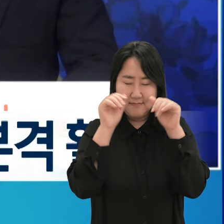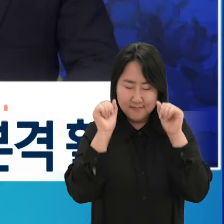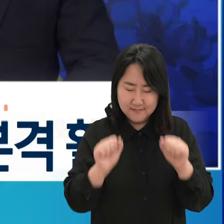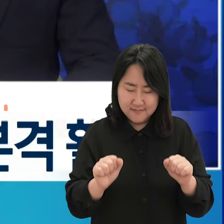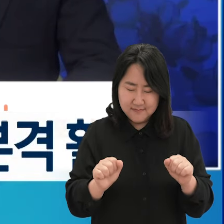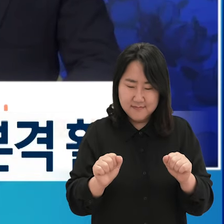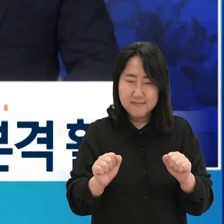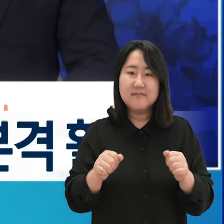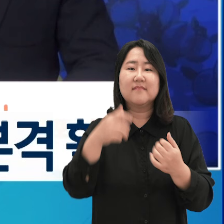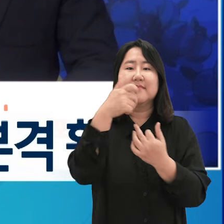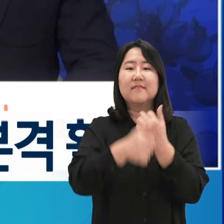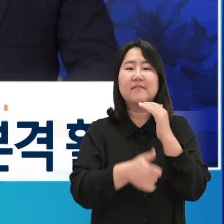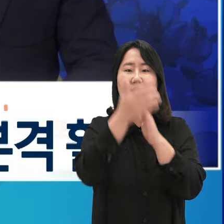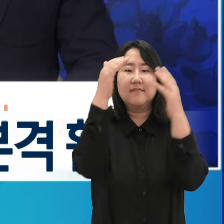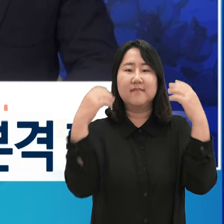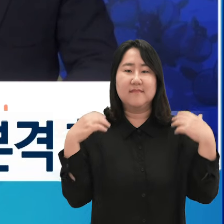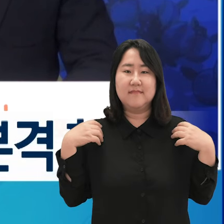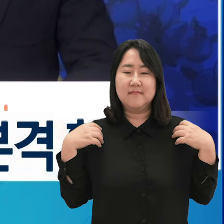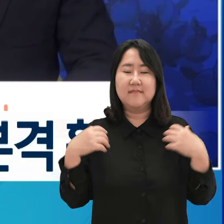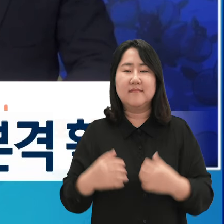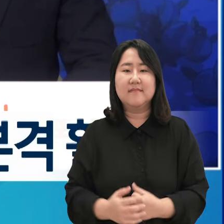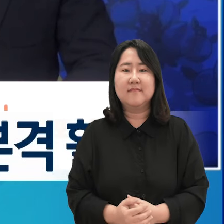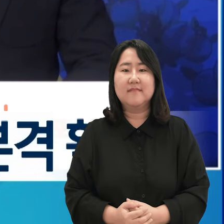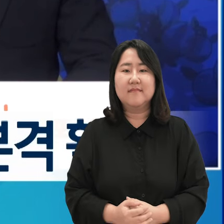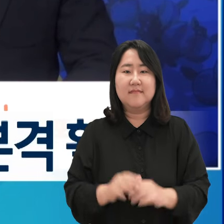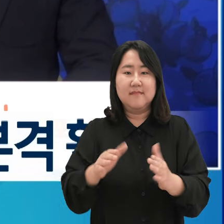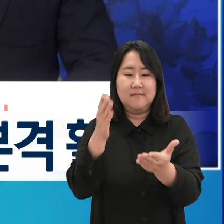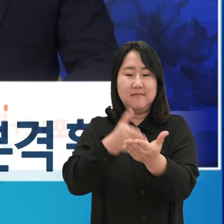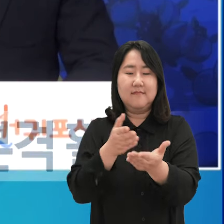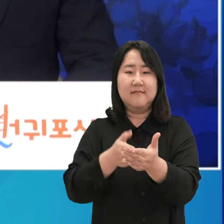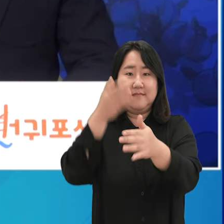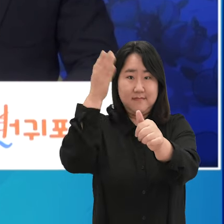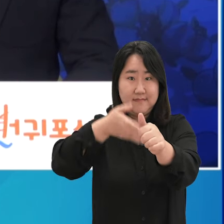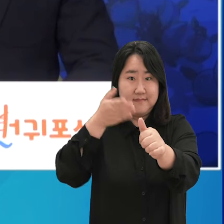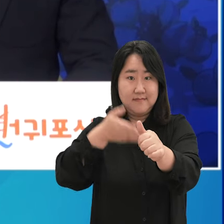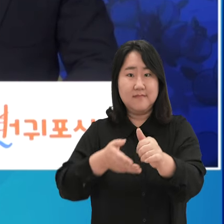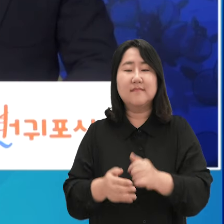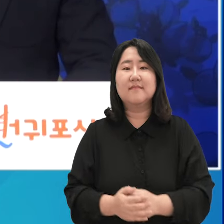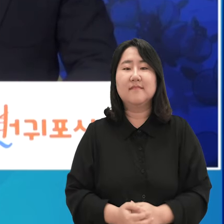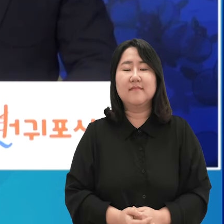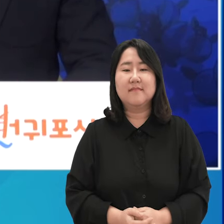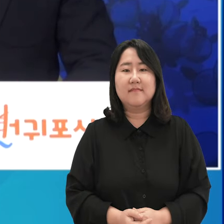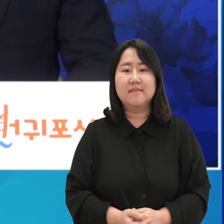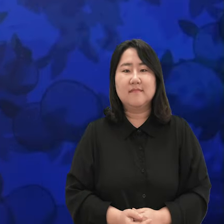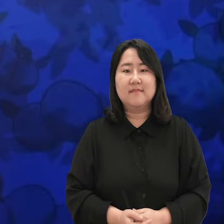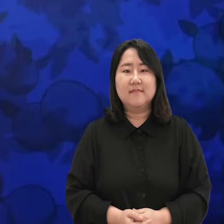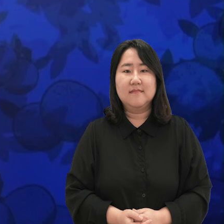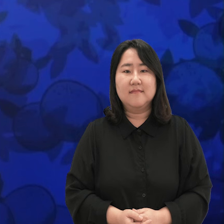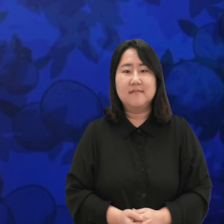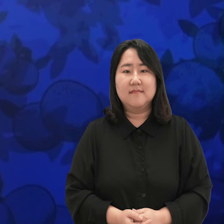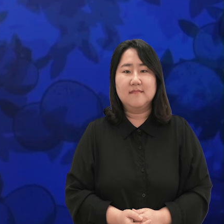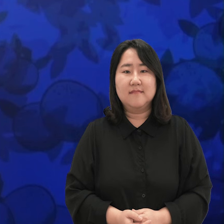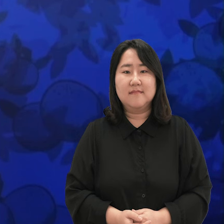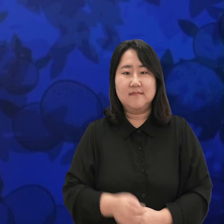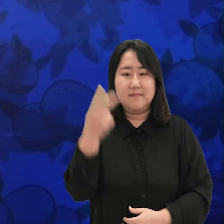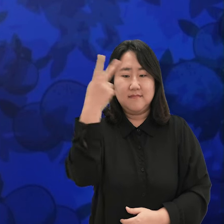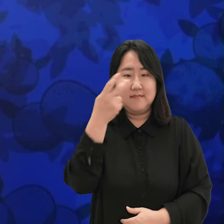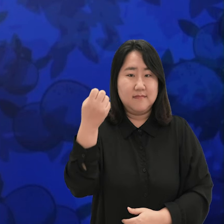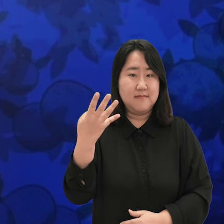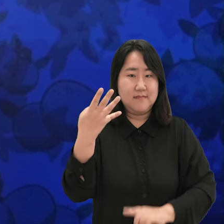안녕하세요네 안녕하세요 서기포 시청입니다네 오늘 준비한 소식 전해 주시죠네